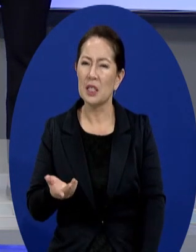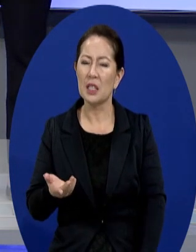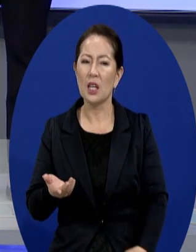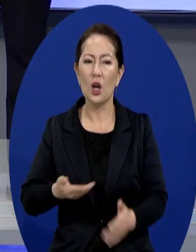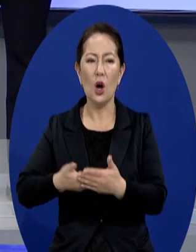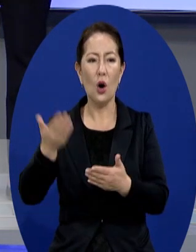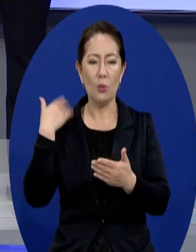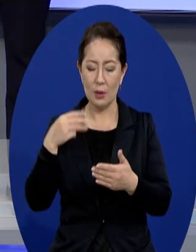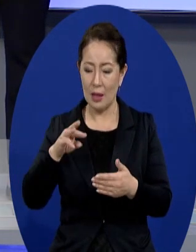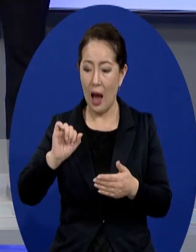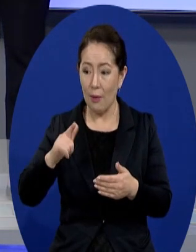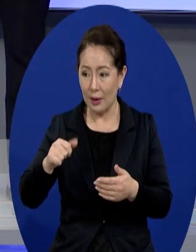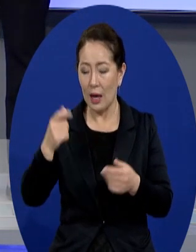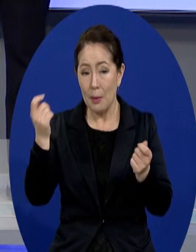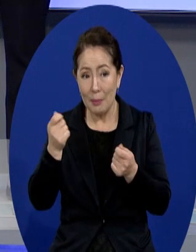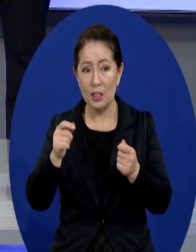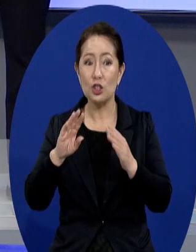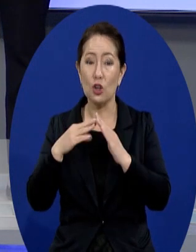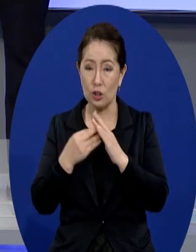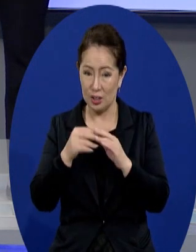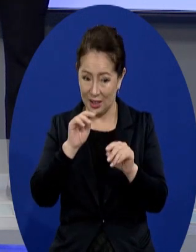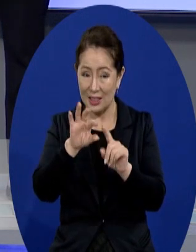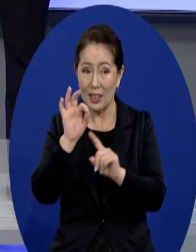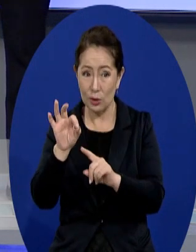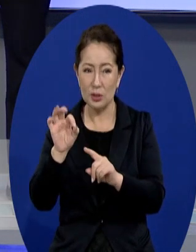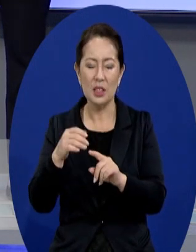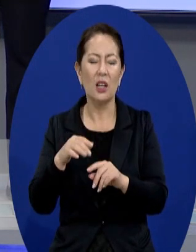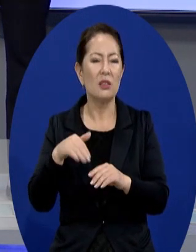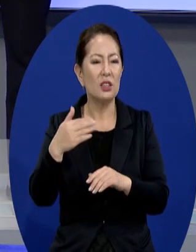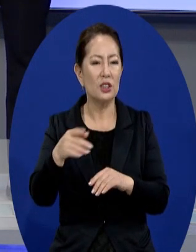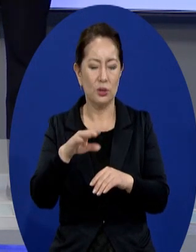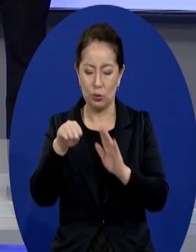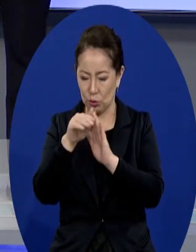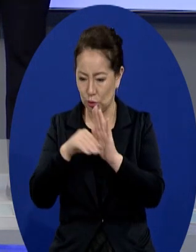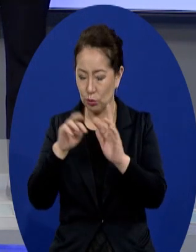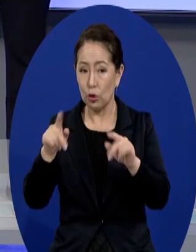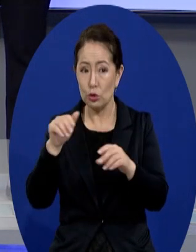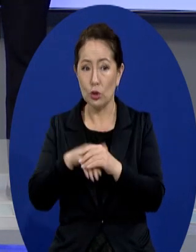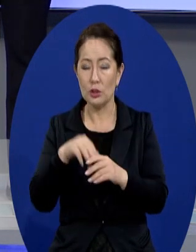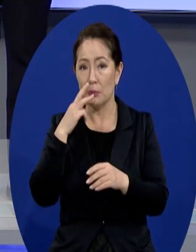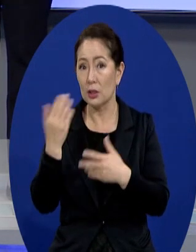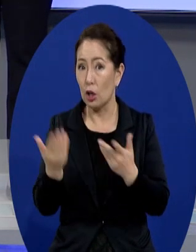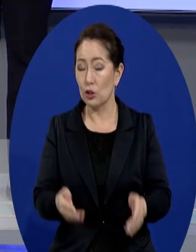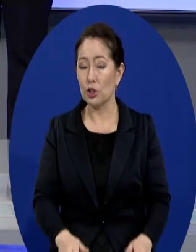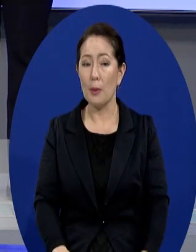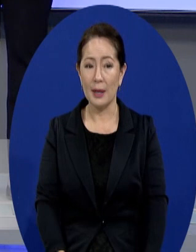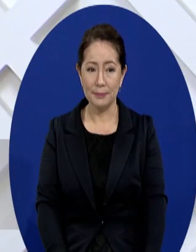одоо аврах малчин өрхийг шалгаруулдаг байсан байна. Харин ирэх жилээс журамд өөрчлөлт орсон гэсэн мэдээллийг өглөө.